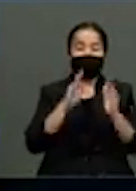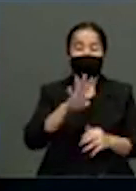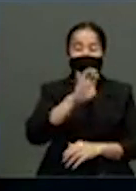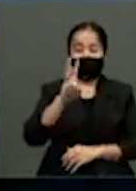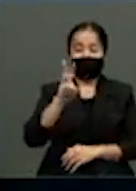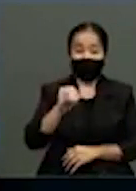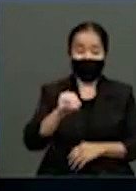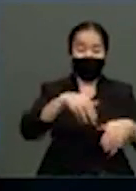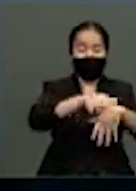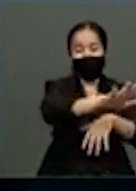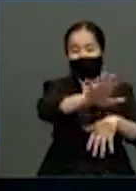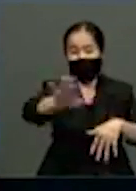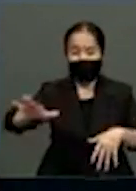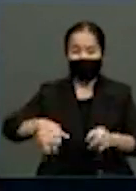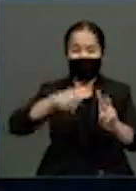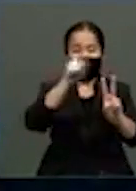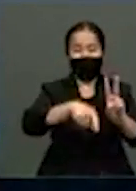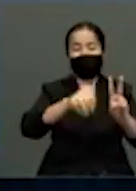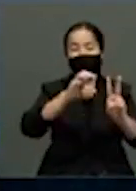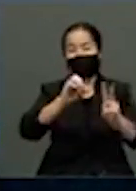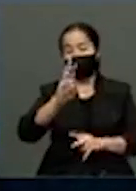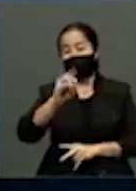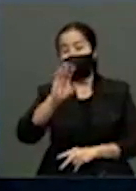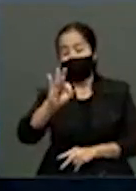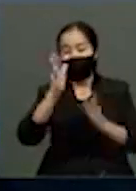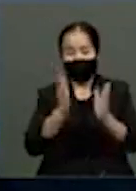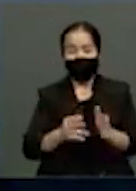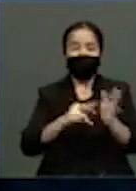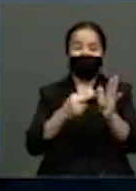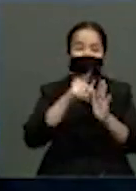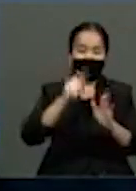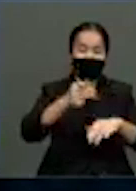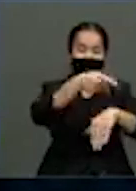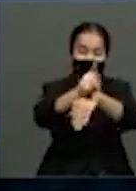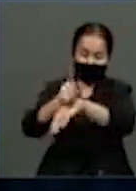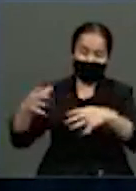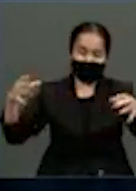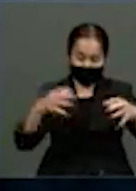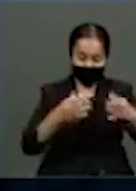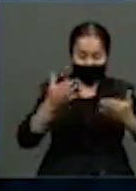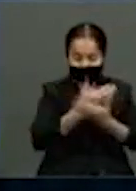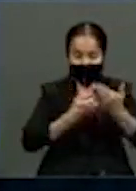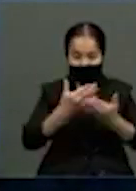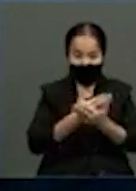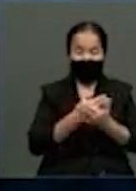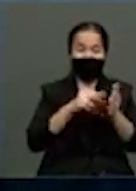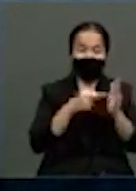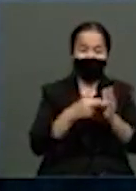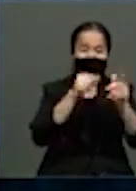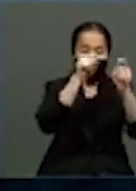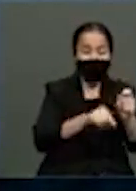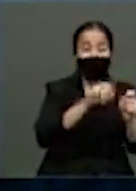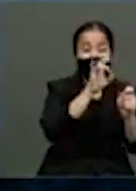เอาจำนวนประธานชุมชน1460คนเนี่ยก็จะได้มานั่งพูดคุยปรึกษากันถึงแม้เป็นจำนวนเขตเล็กๆ7เขตนะ